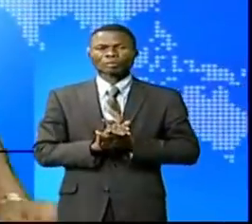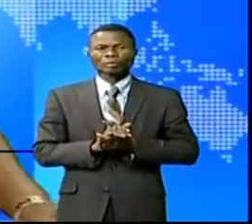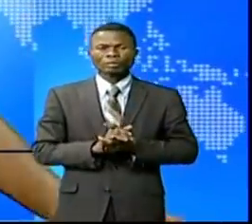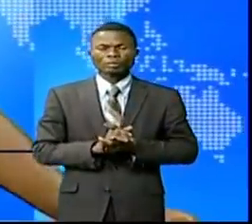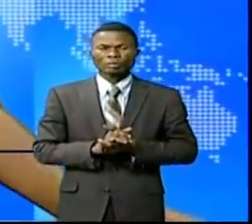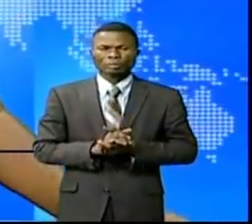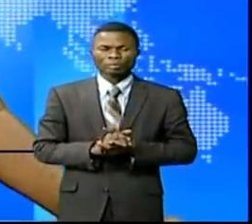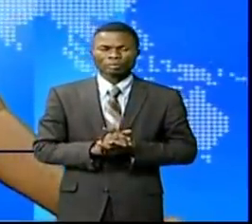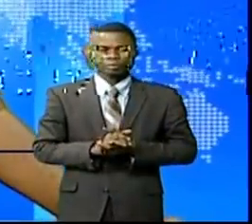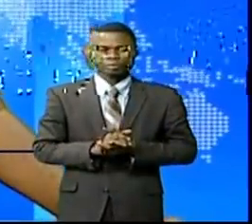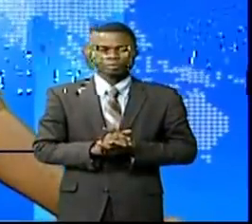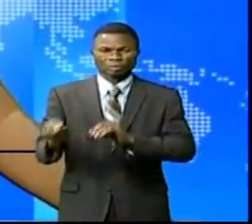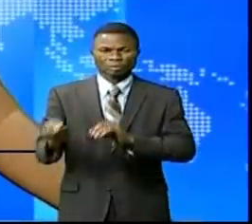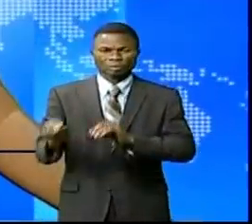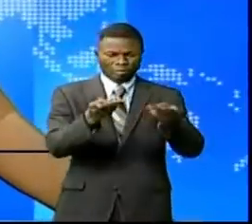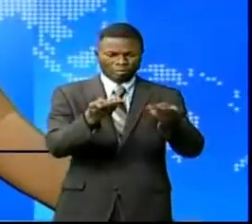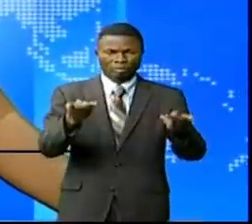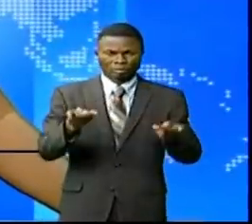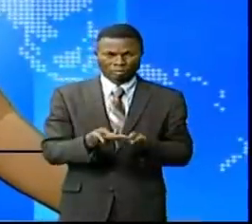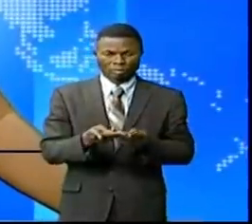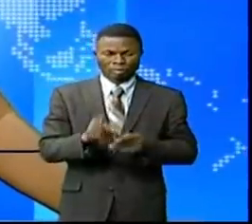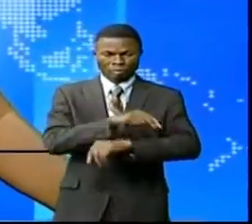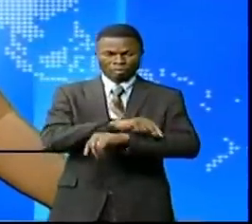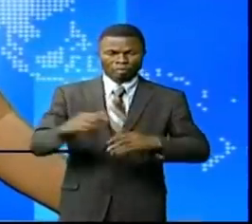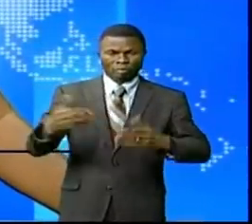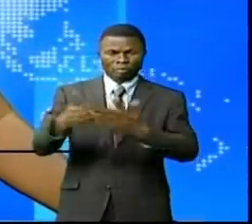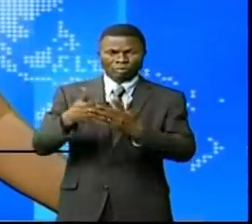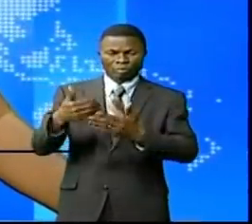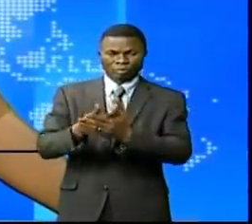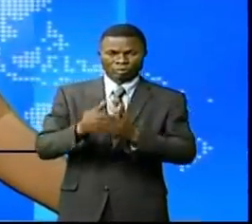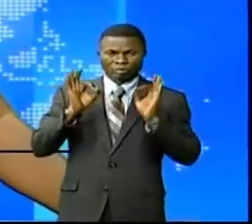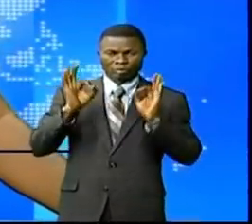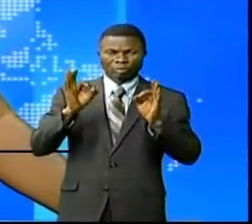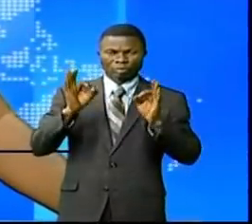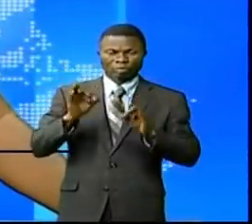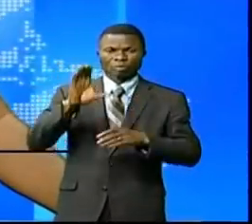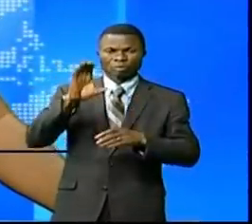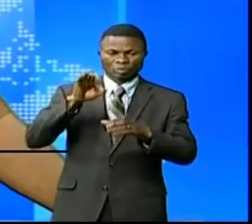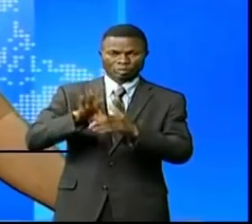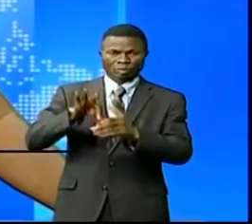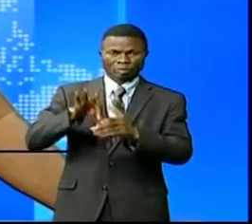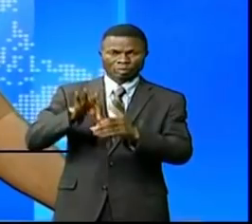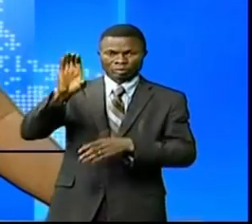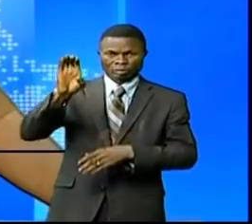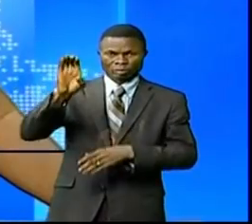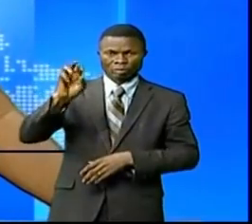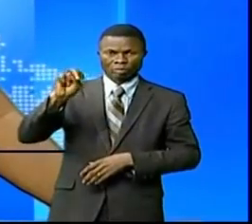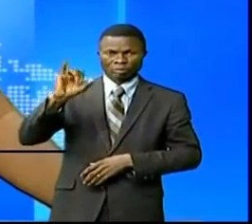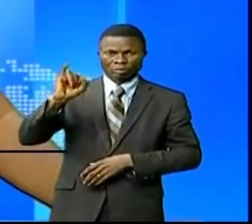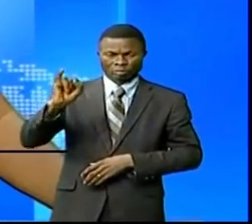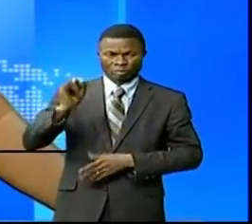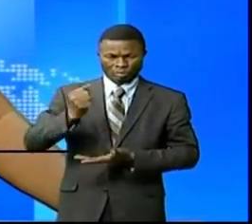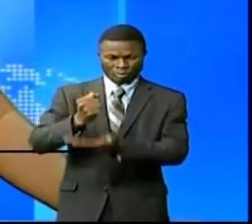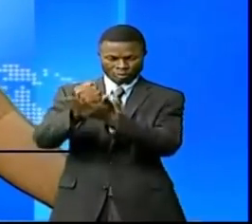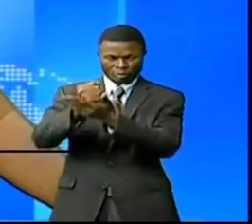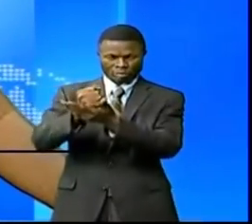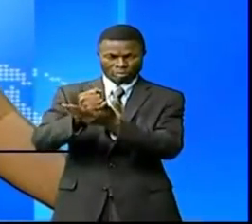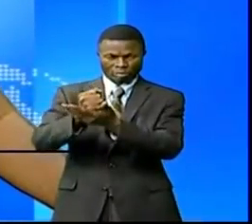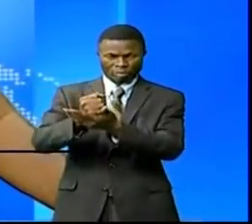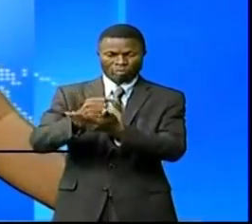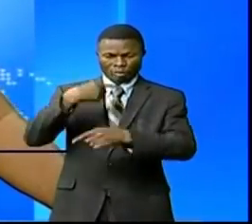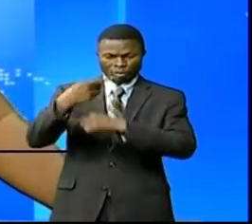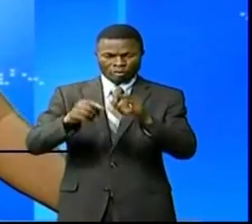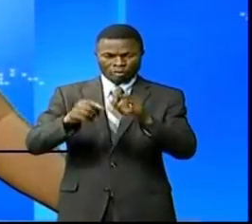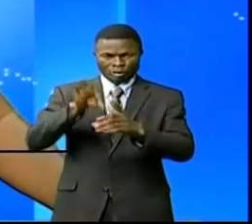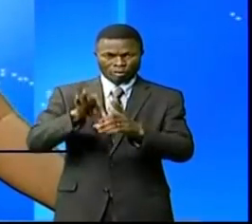La mise en place de nouveaux bureaux, du nouveau bureau de la CENI ouvre la voie pour la tenue des élections